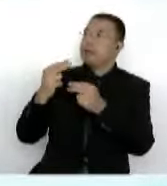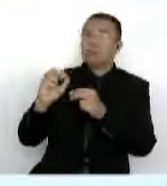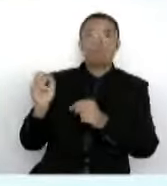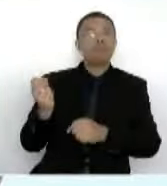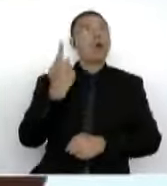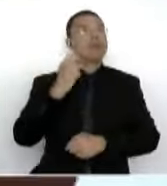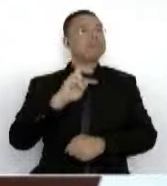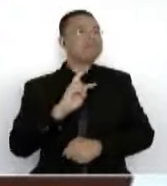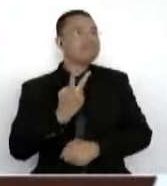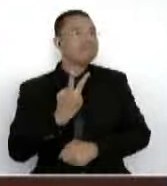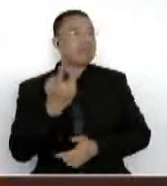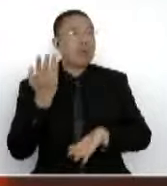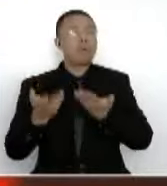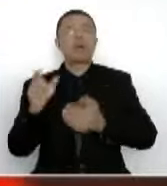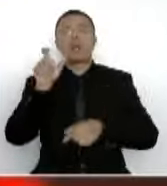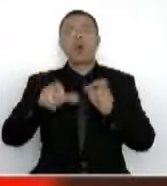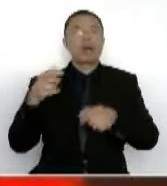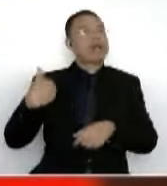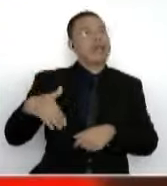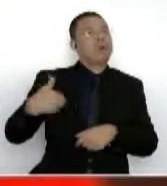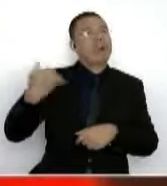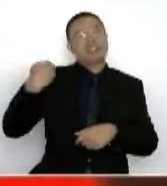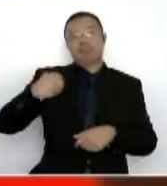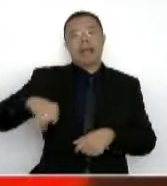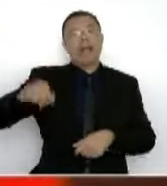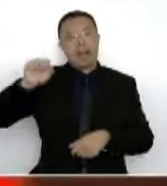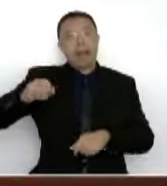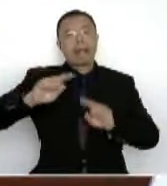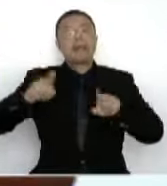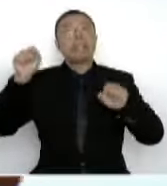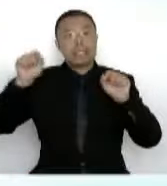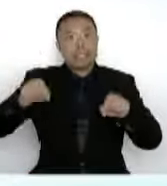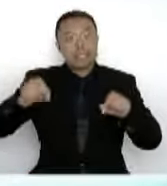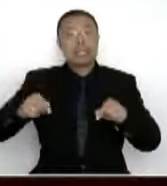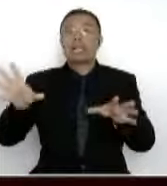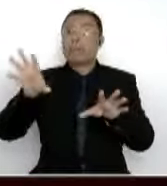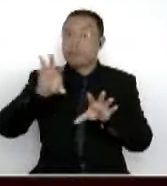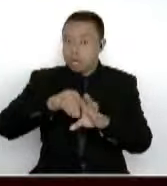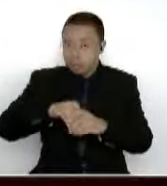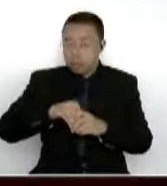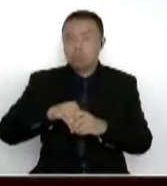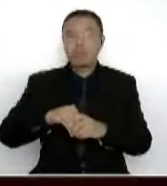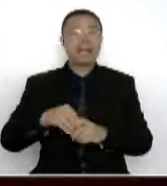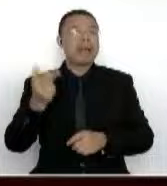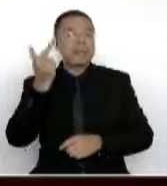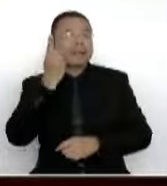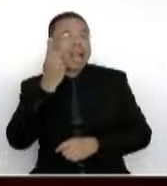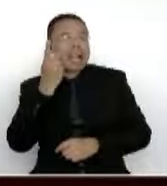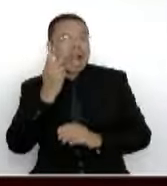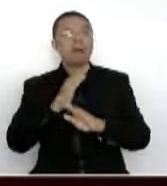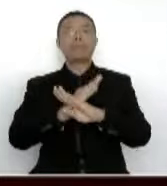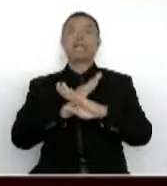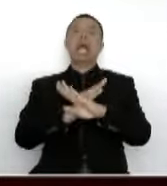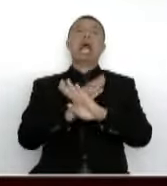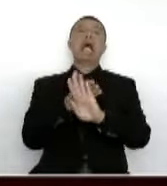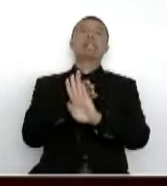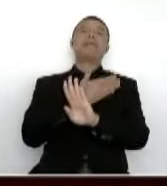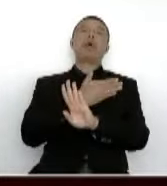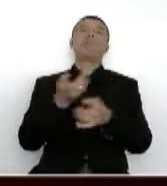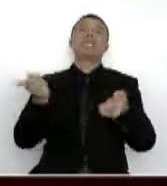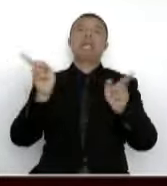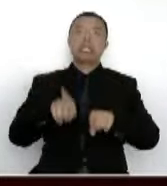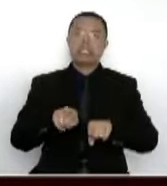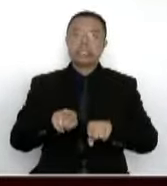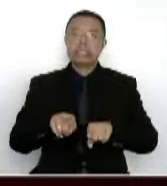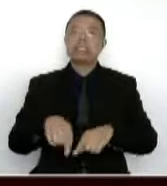mungkin bagi sebagian orang tidak mau dan tidak suka tetapi inilah bagian dari preventif yang harus dilakukan oleh pemerintah